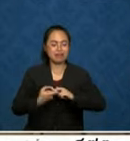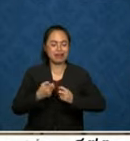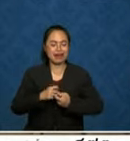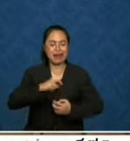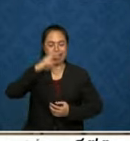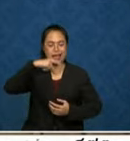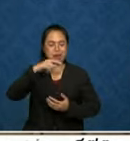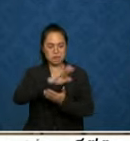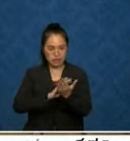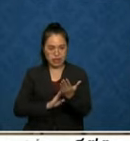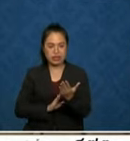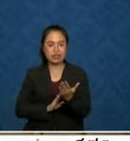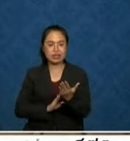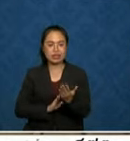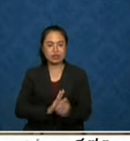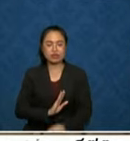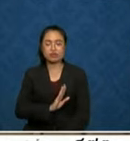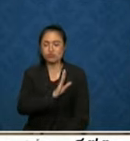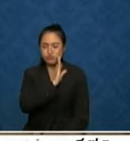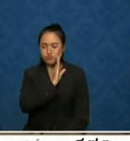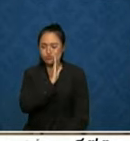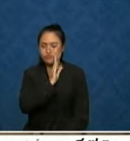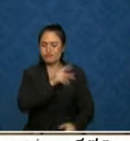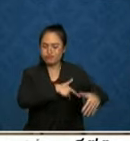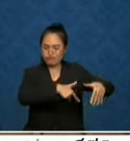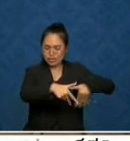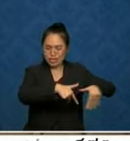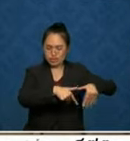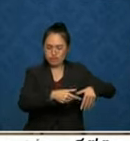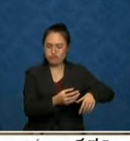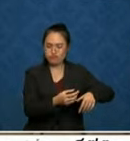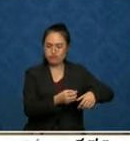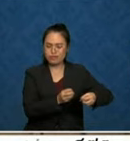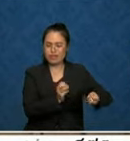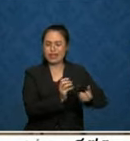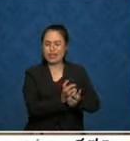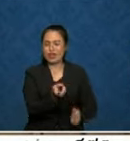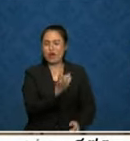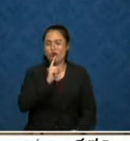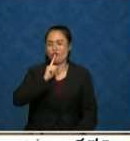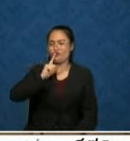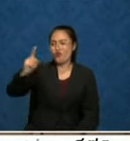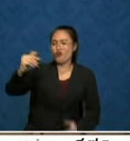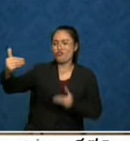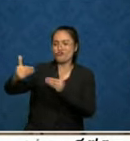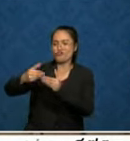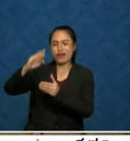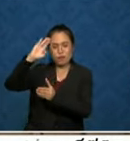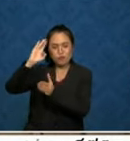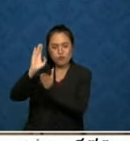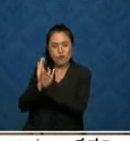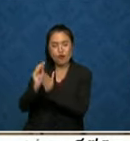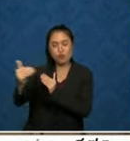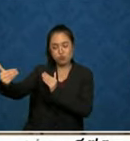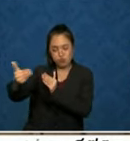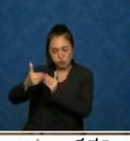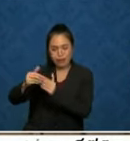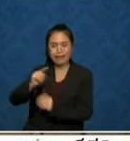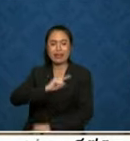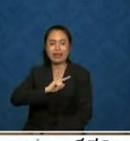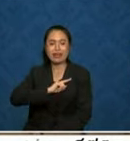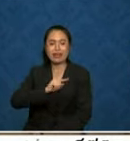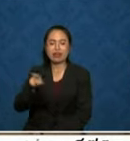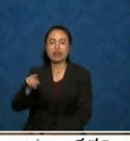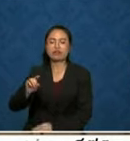นะครับเพราะว่าถ้าเกิดกลุ่มผู้เสียหายนะครับมีน้อยมีไม่กี่คนมาแจ้งความกับตำรวจโดยตรงนะครับตำรวจก็เกี่ยวว่